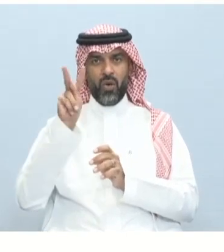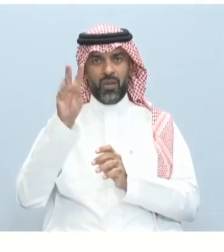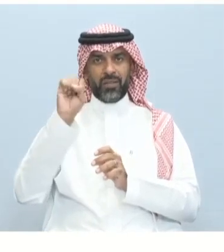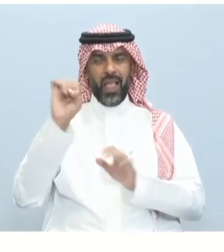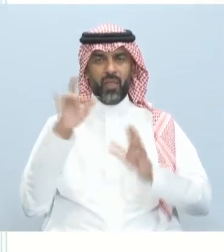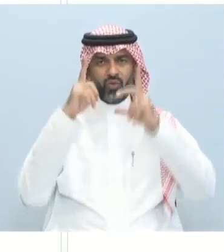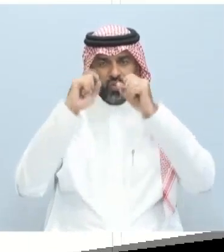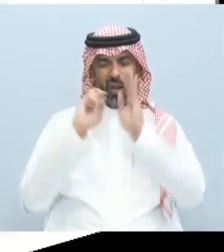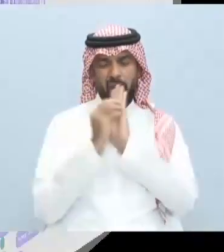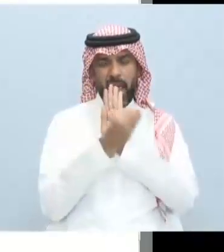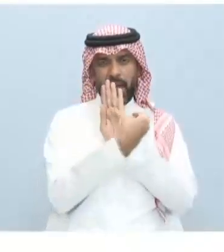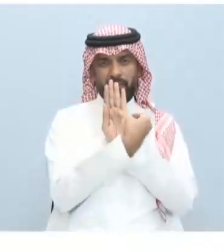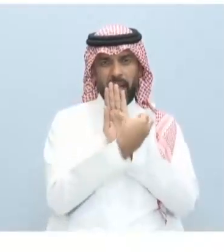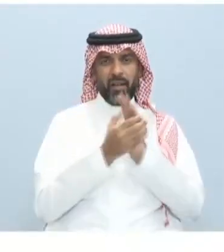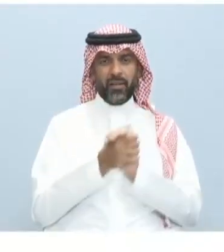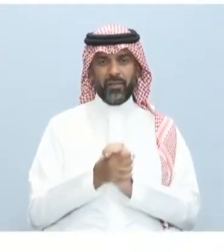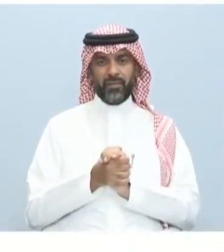الصور.